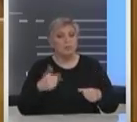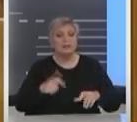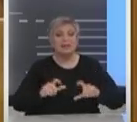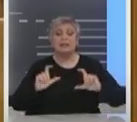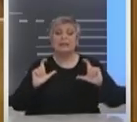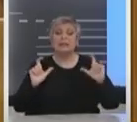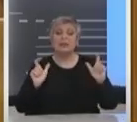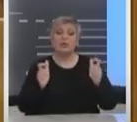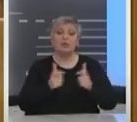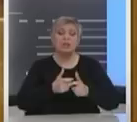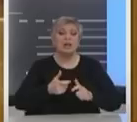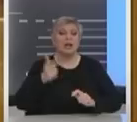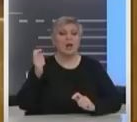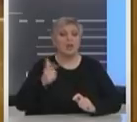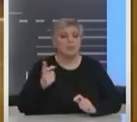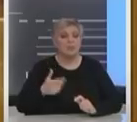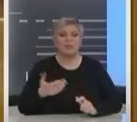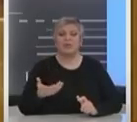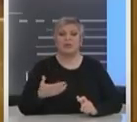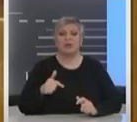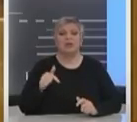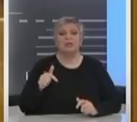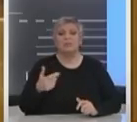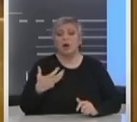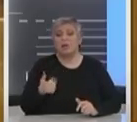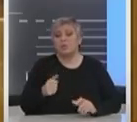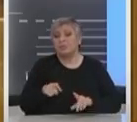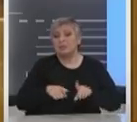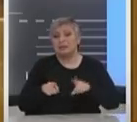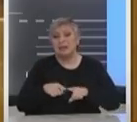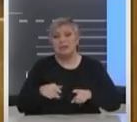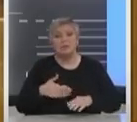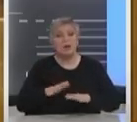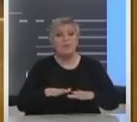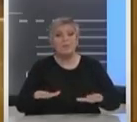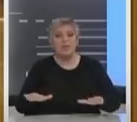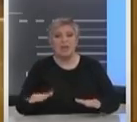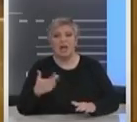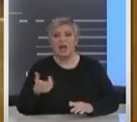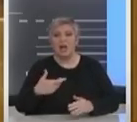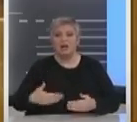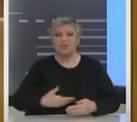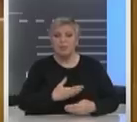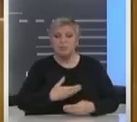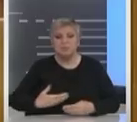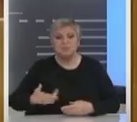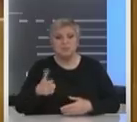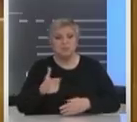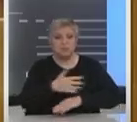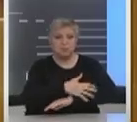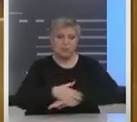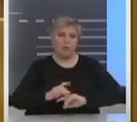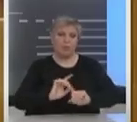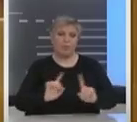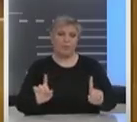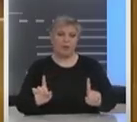η συνολική πολιτική που σας περιέγραψα για την αντιμετώπιση της παιδικής φτώχειας, δείχνουν ακριβώς και το χαρακτήρα της κοινωνικής πολιτικής, να μην